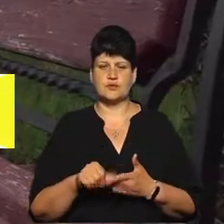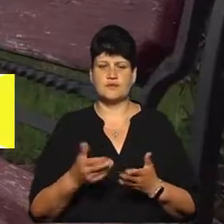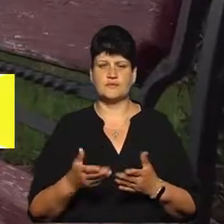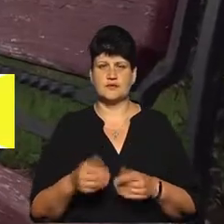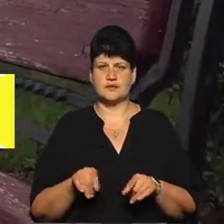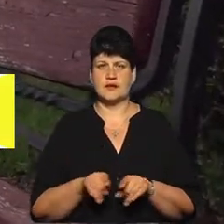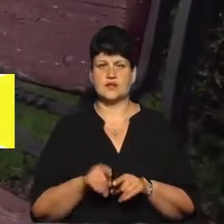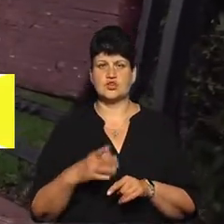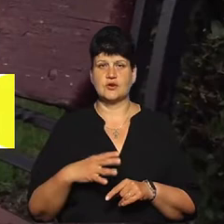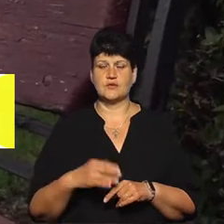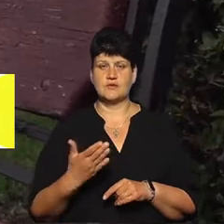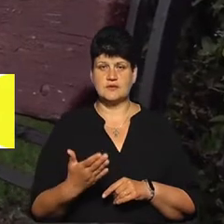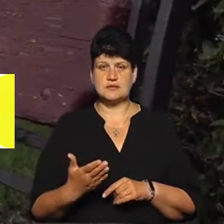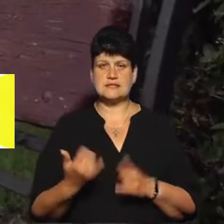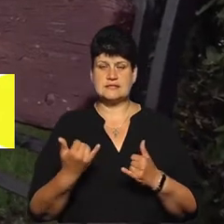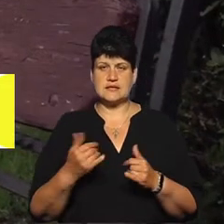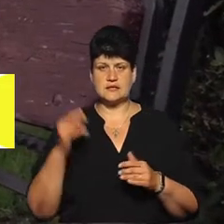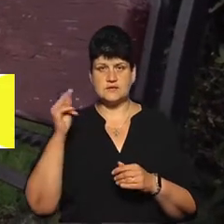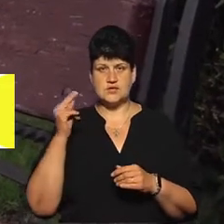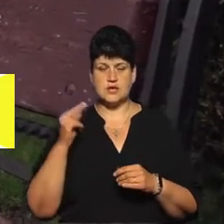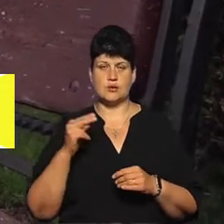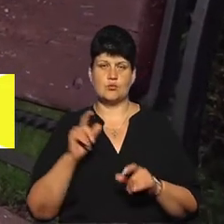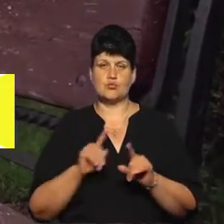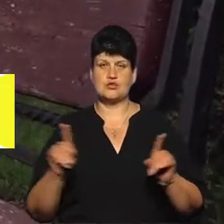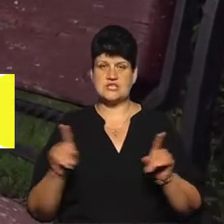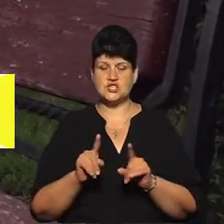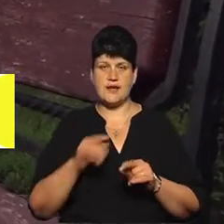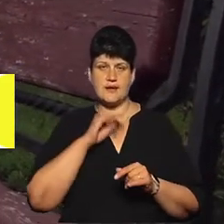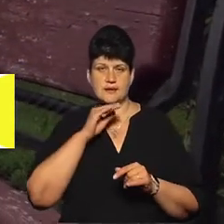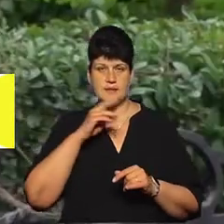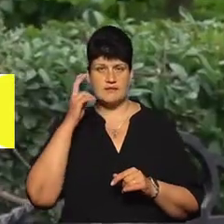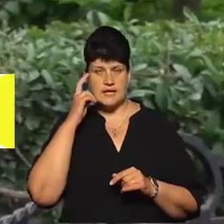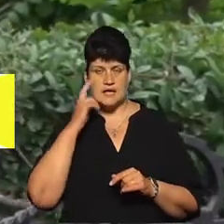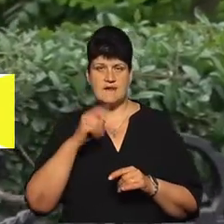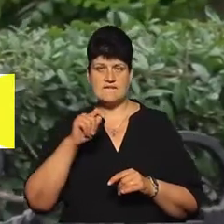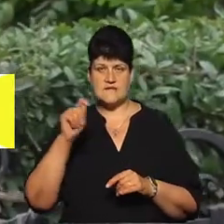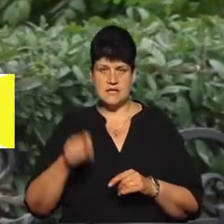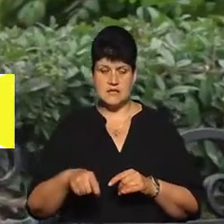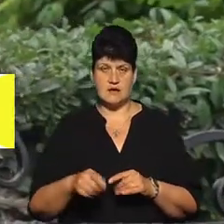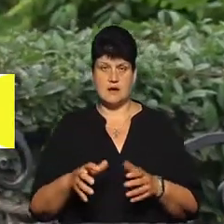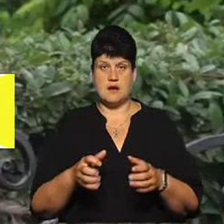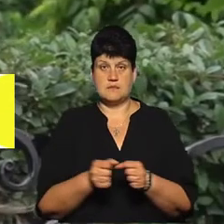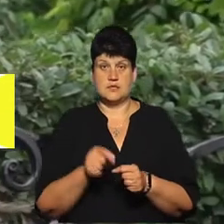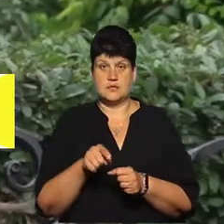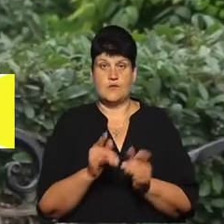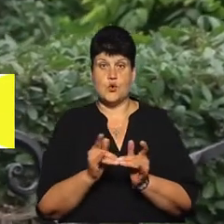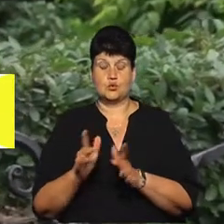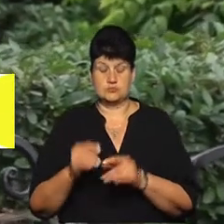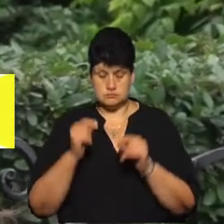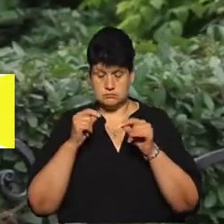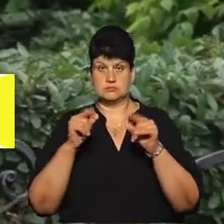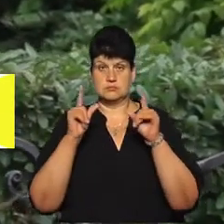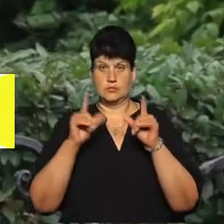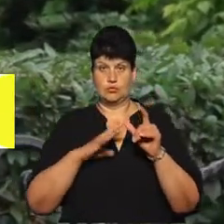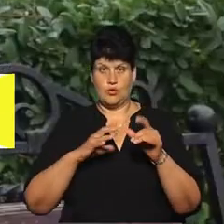чекаю. Зараз співачка навчається у музичній академії в Києві. Каже, війна застала її в гуртожитку. Тоді дівчина прокинулася